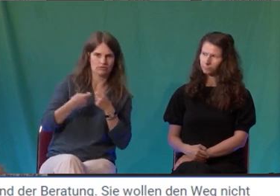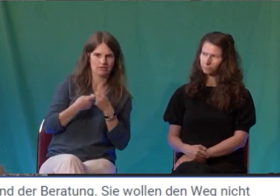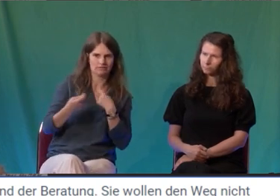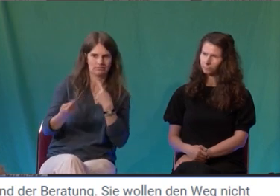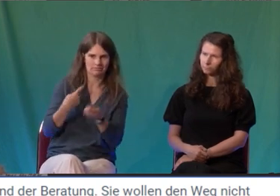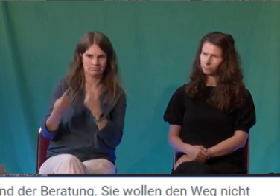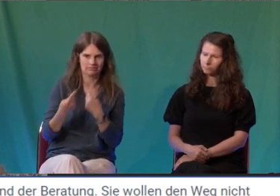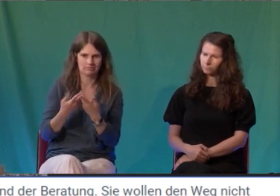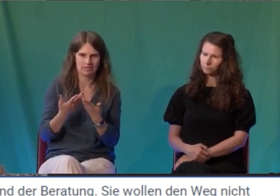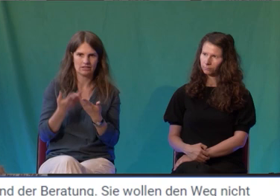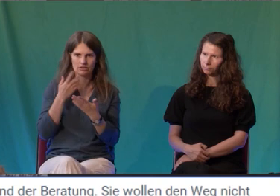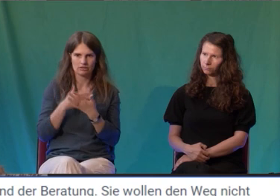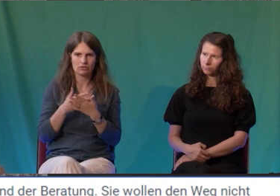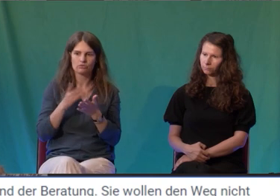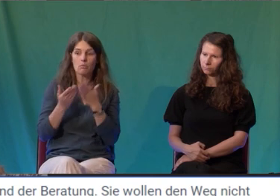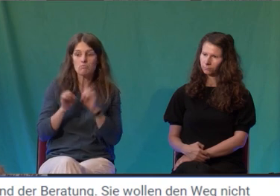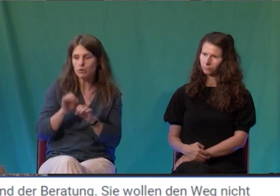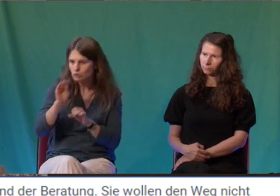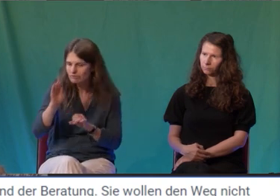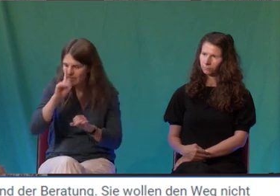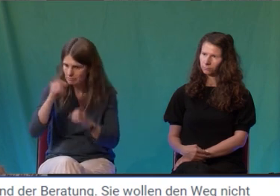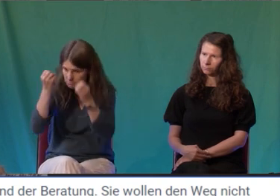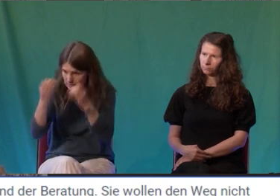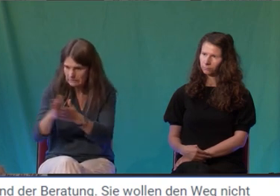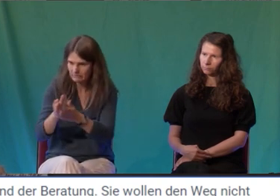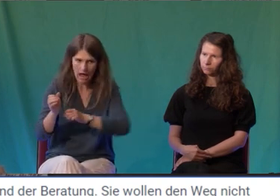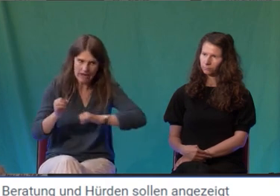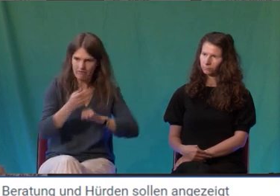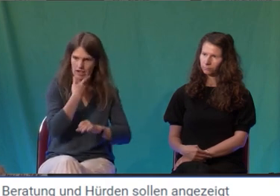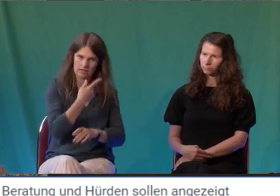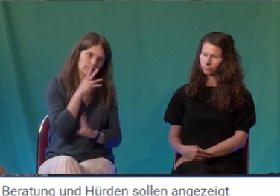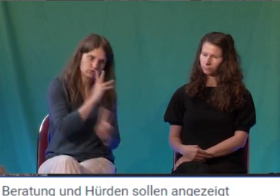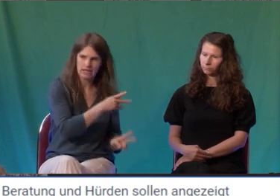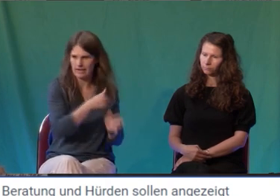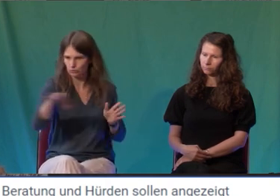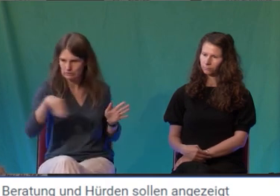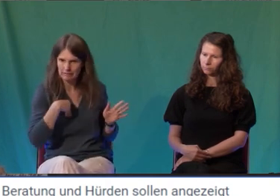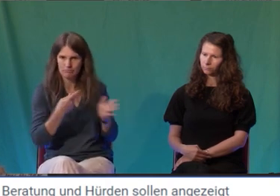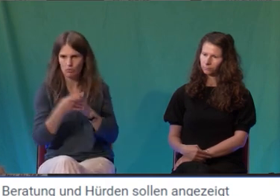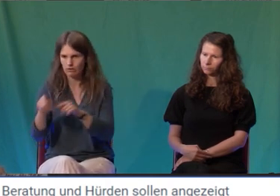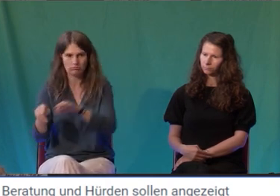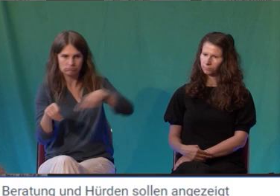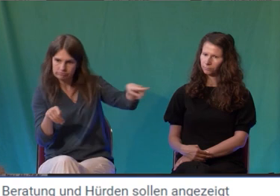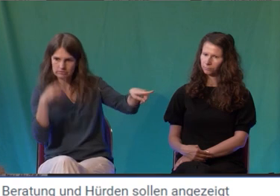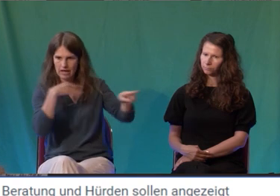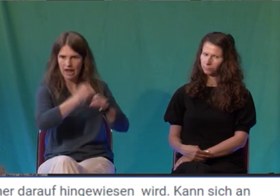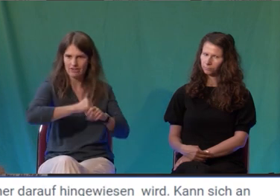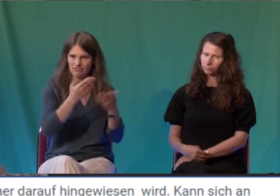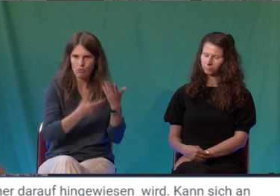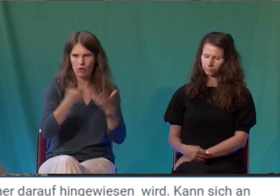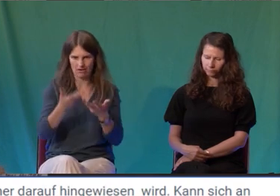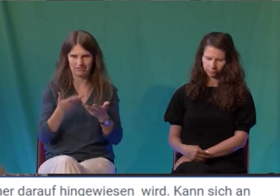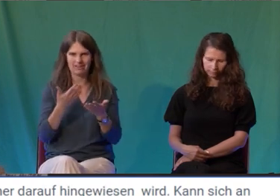zur Not einen Anwalt engagieren oder wie auch immer oder ein auf einen Anwalt verweisen da sind wir auch bei den